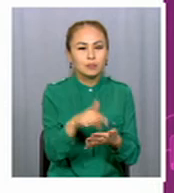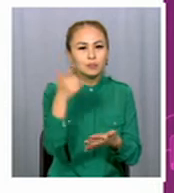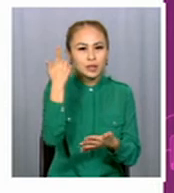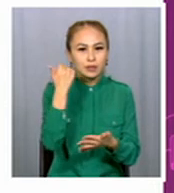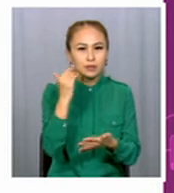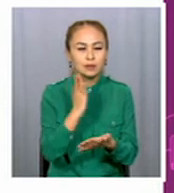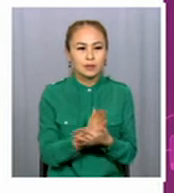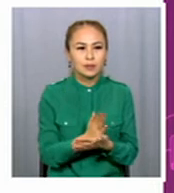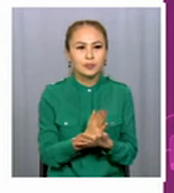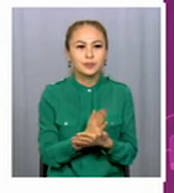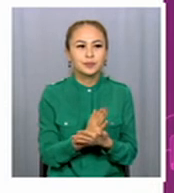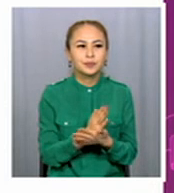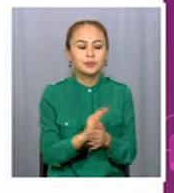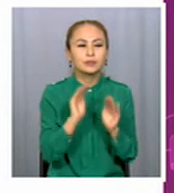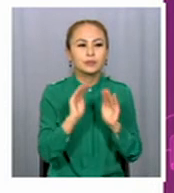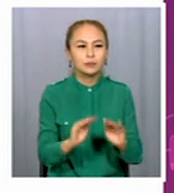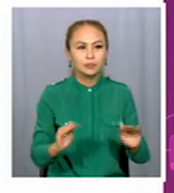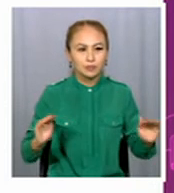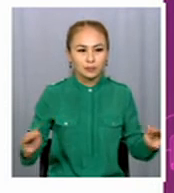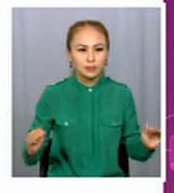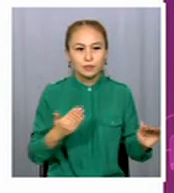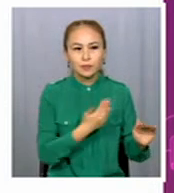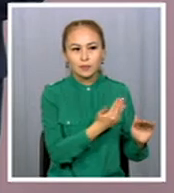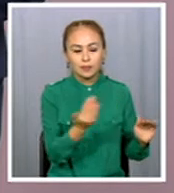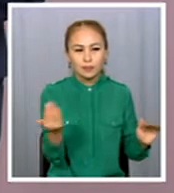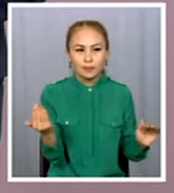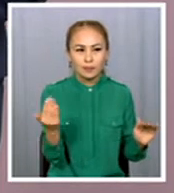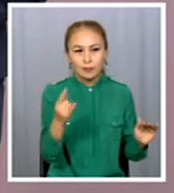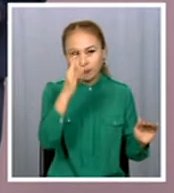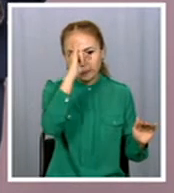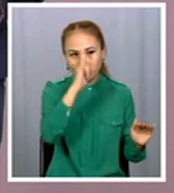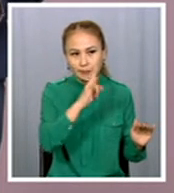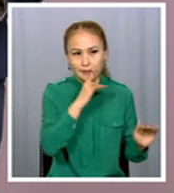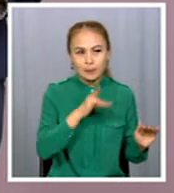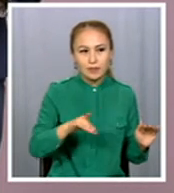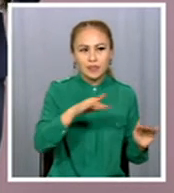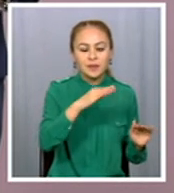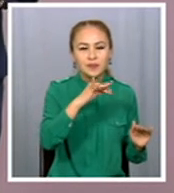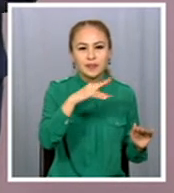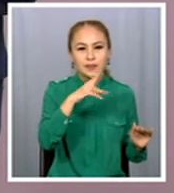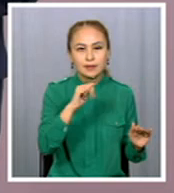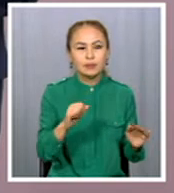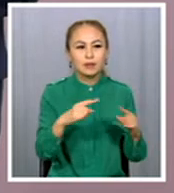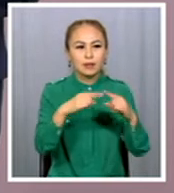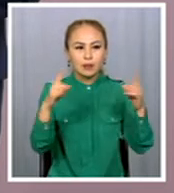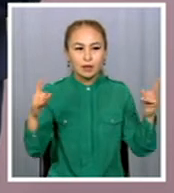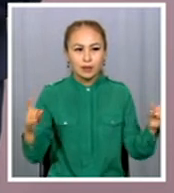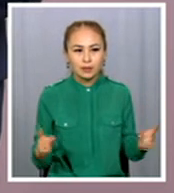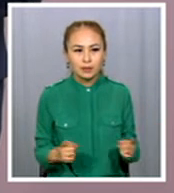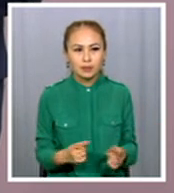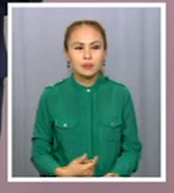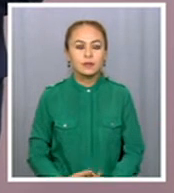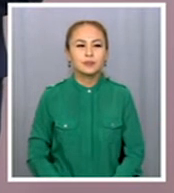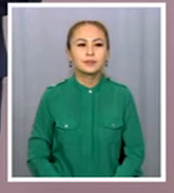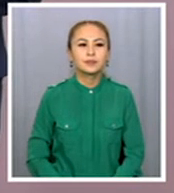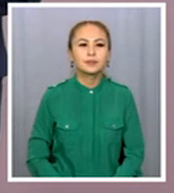білесіңдер. Балалар, мынау Қазақстан Республикасының физикалық